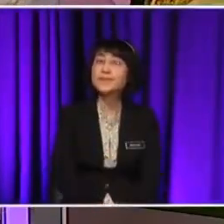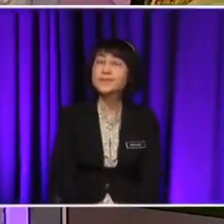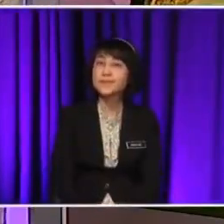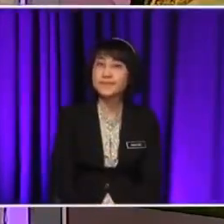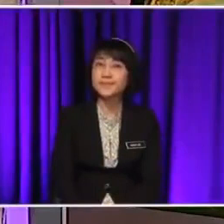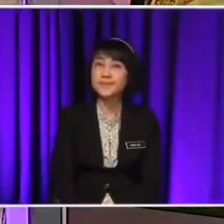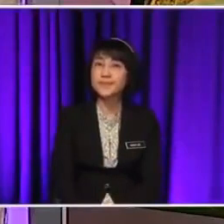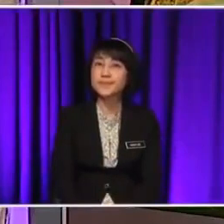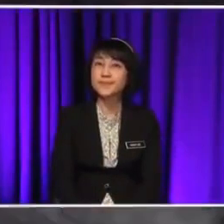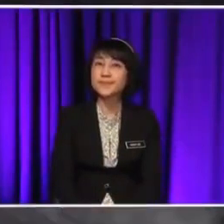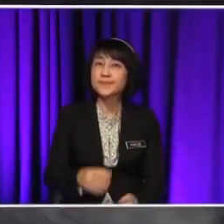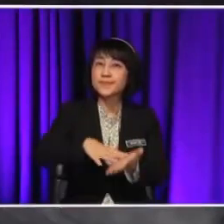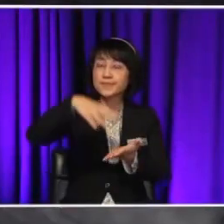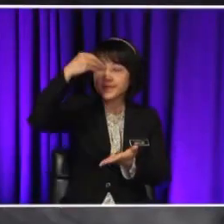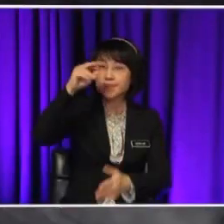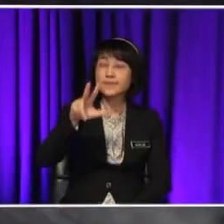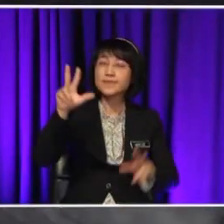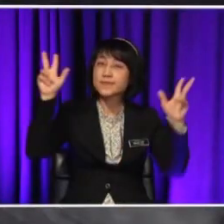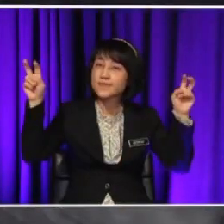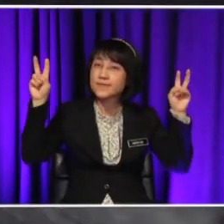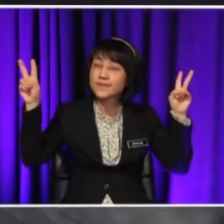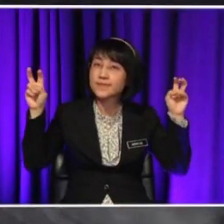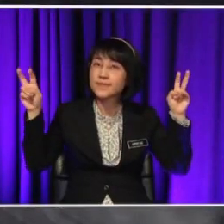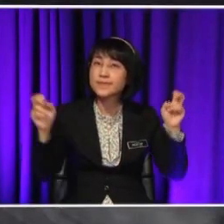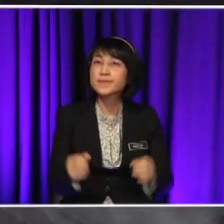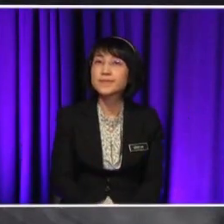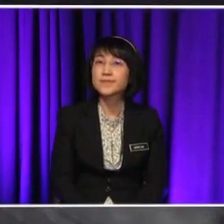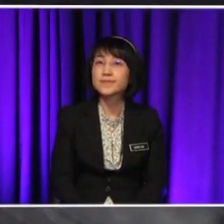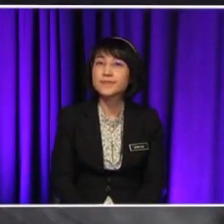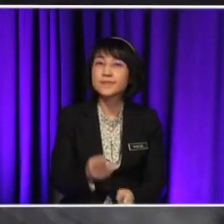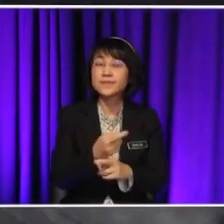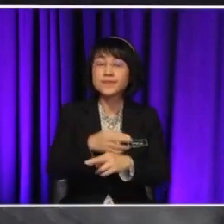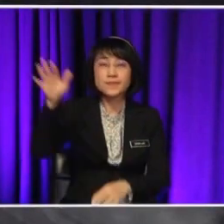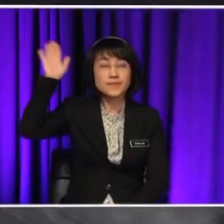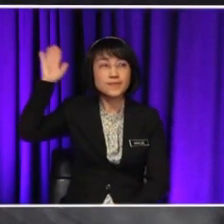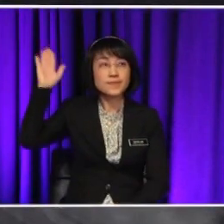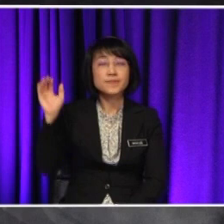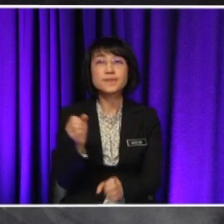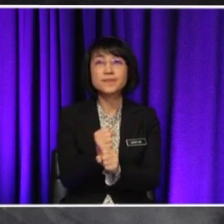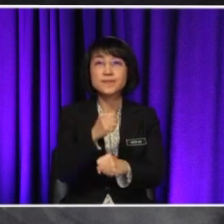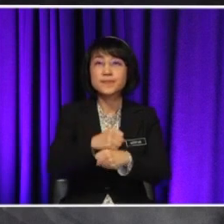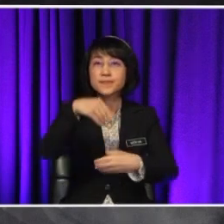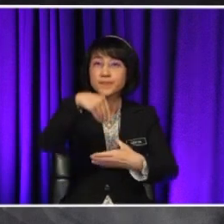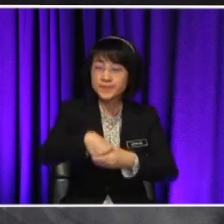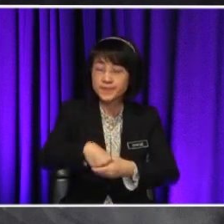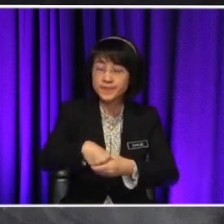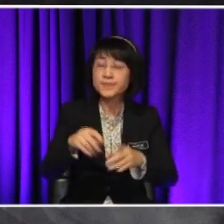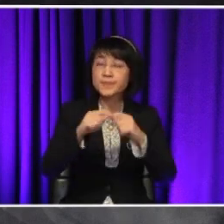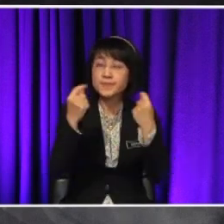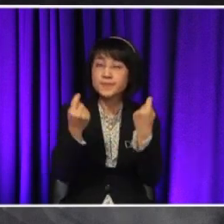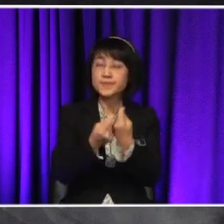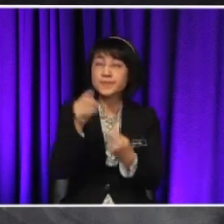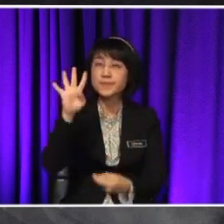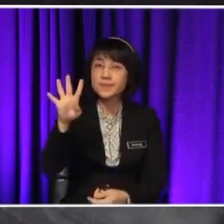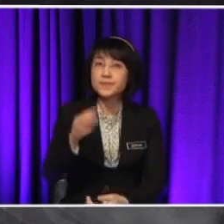bentuk, okey, kita akan mempelajari 3 tajuk. Okey, reka bentuk landscape dan reka bentuk dalaman kita telah belajar semasa di tingkatan 4 dan